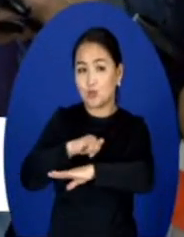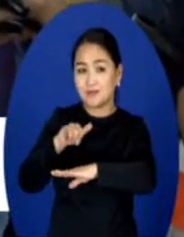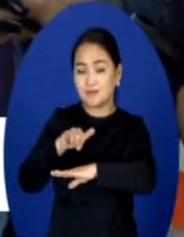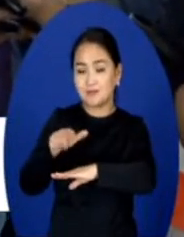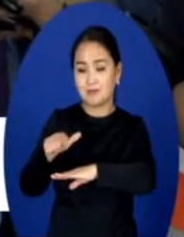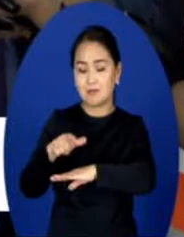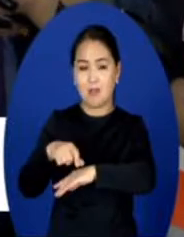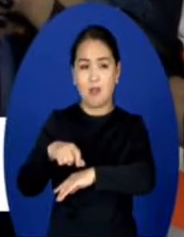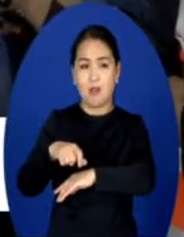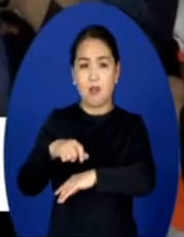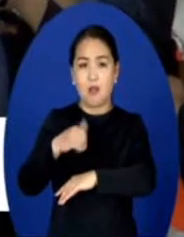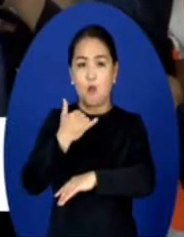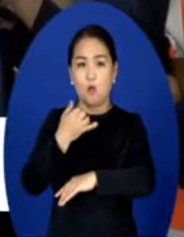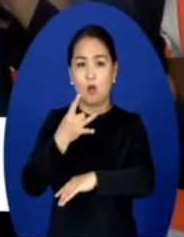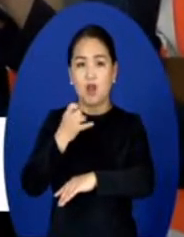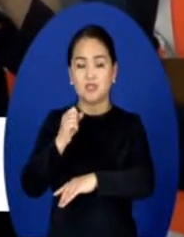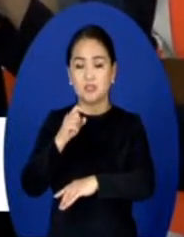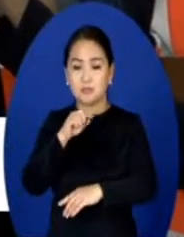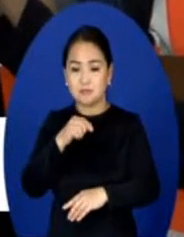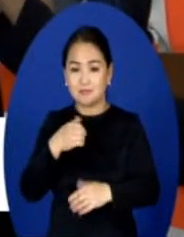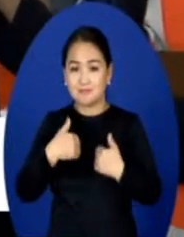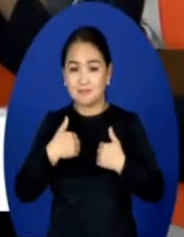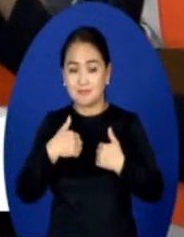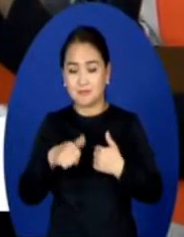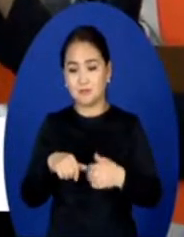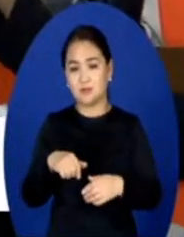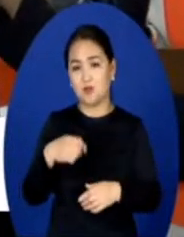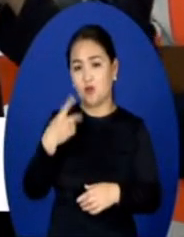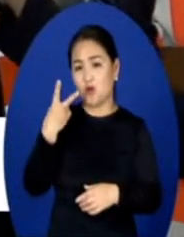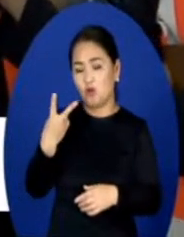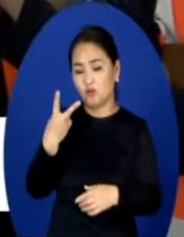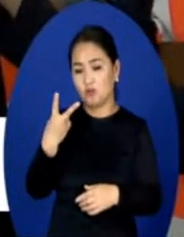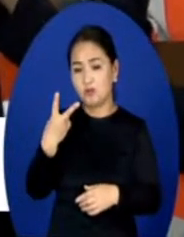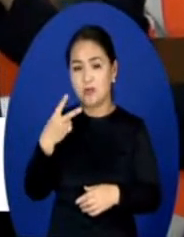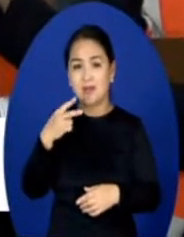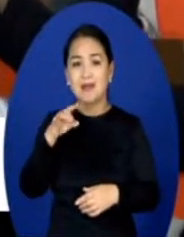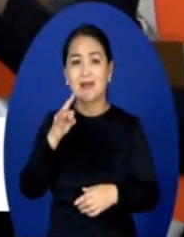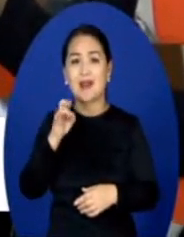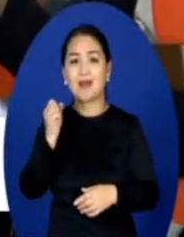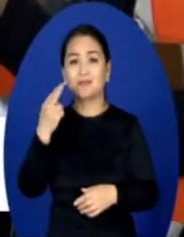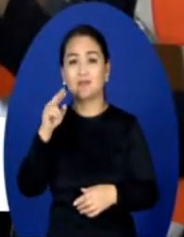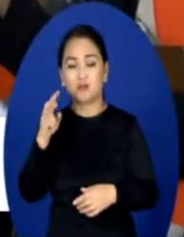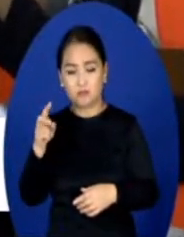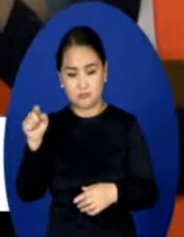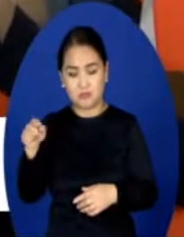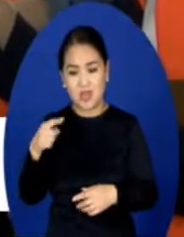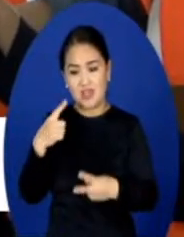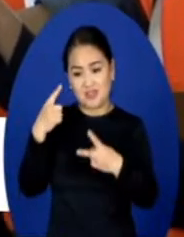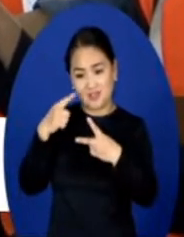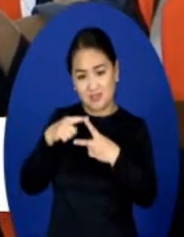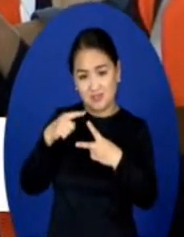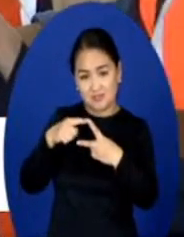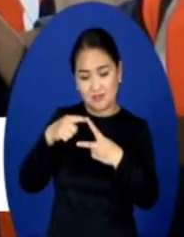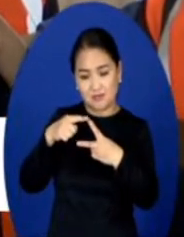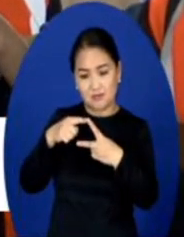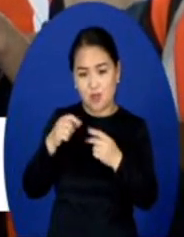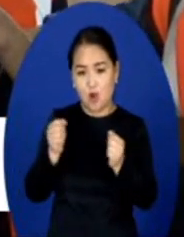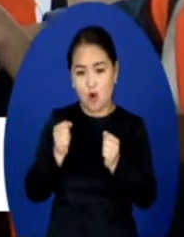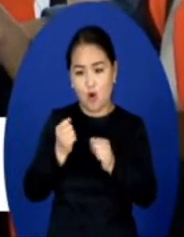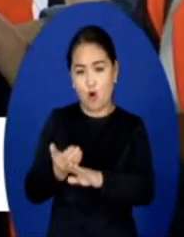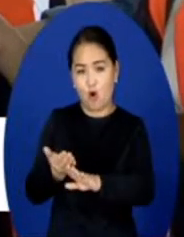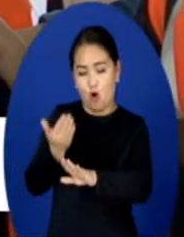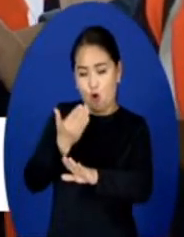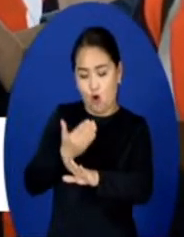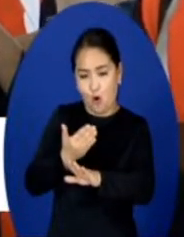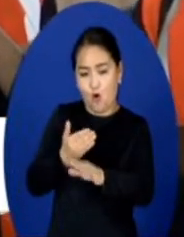улсын одоо Уралын дөрвөний зоолын хэрэгжүүлж байгаа 2 турбо генераторын 1 турбо генератор бол өвлийн хачааллын өмнө